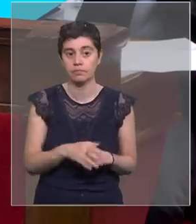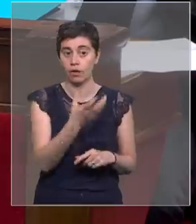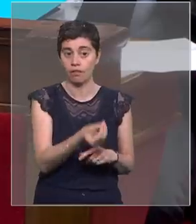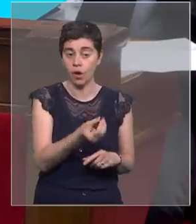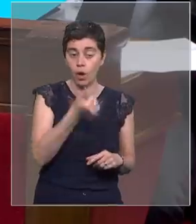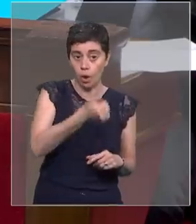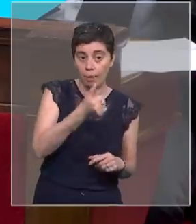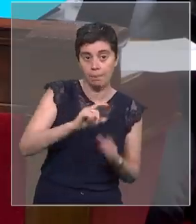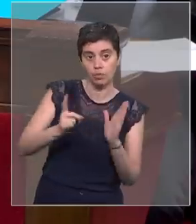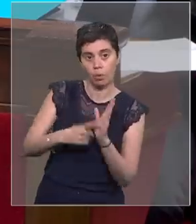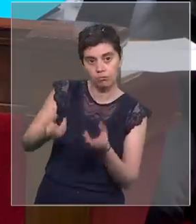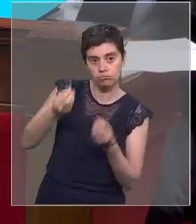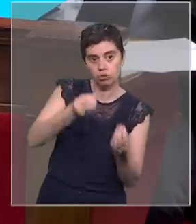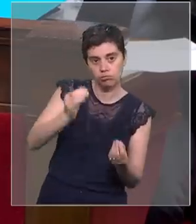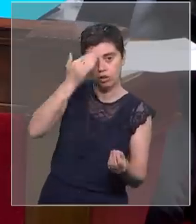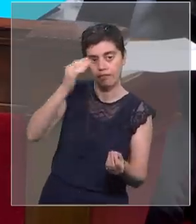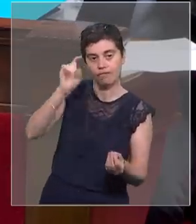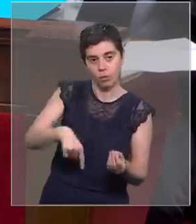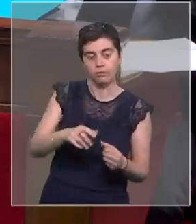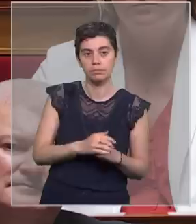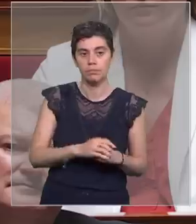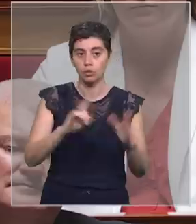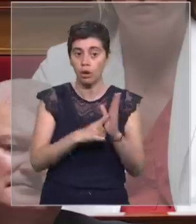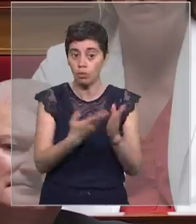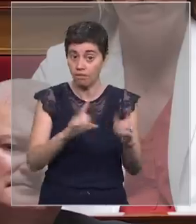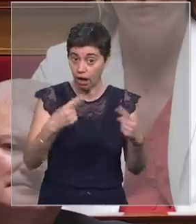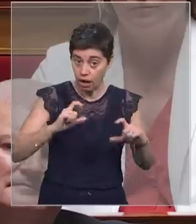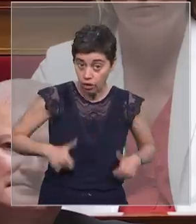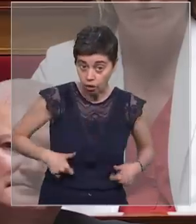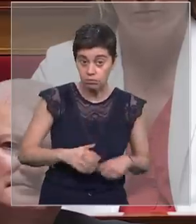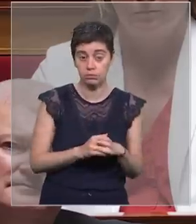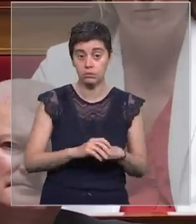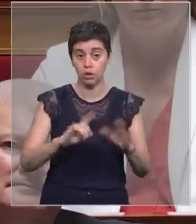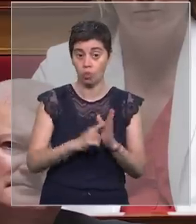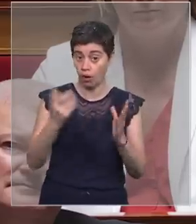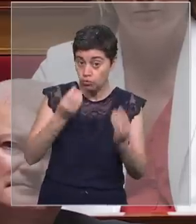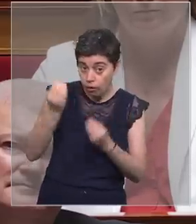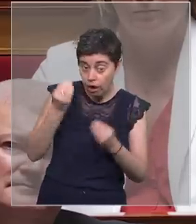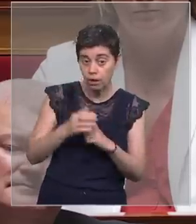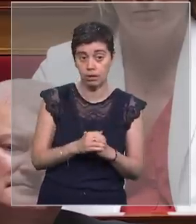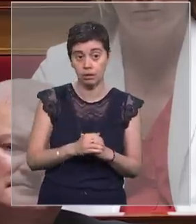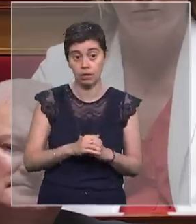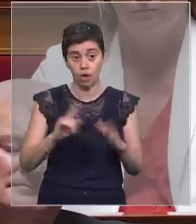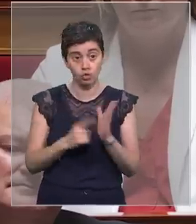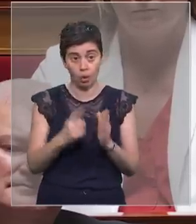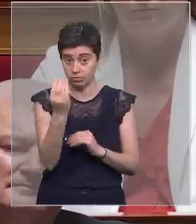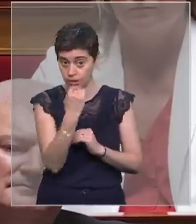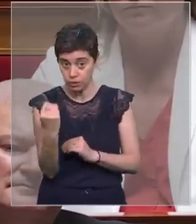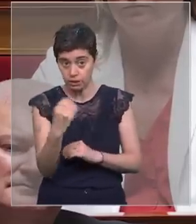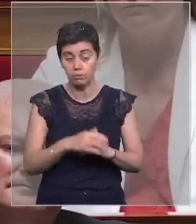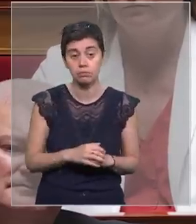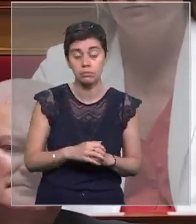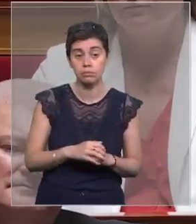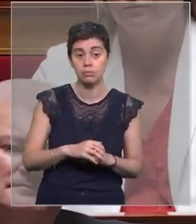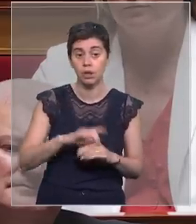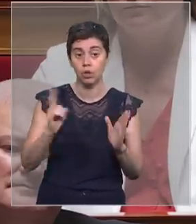enfants de leurs droits. Le droit qu'ils ont à aller à l'école, le droit à des soins, le droit à la sécurité, le droit